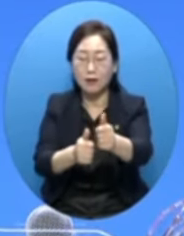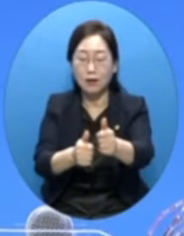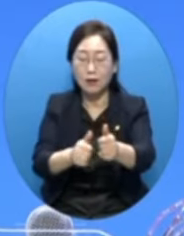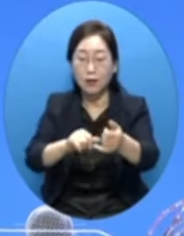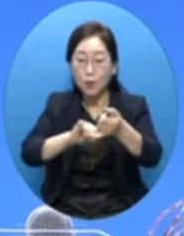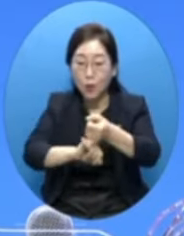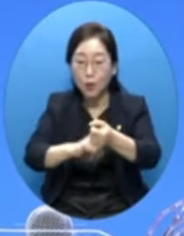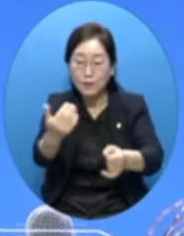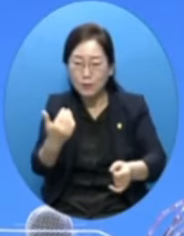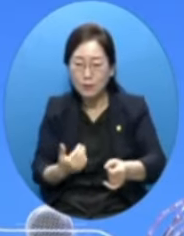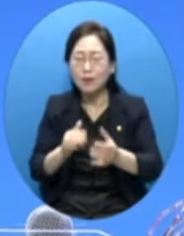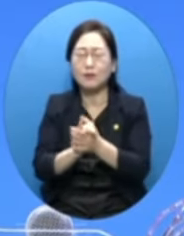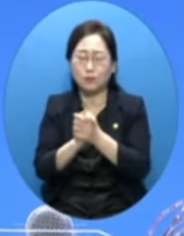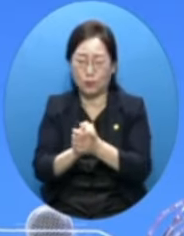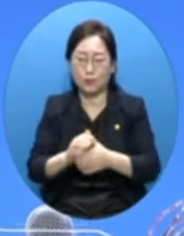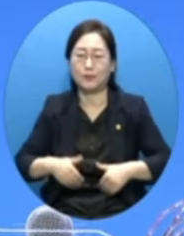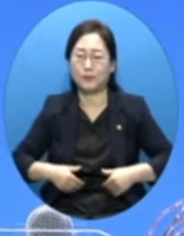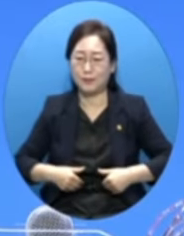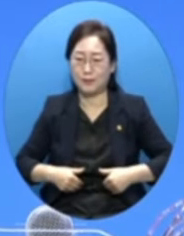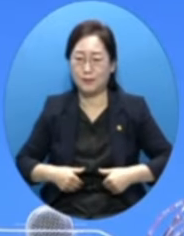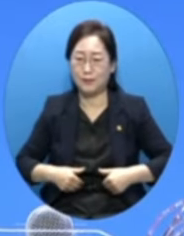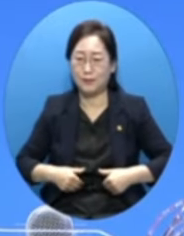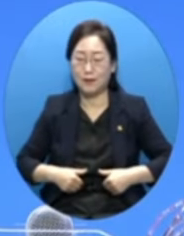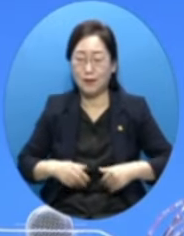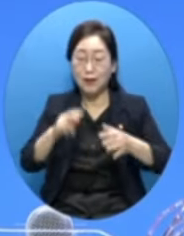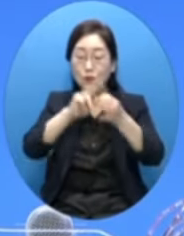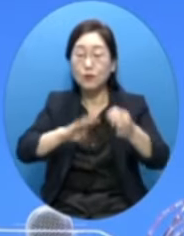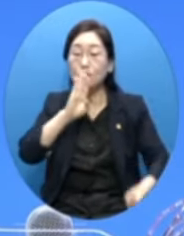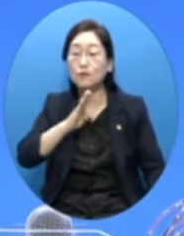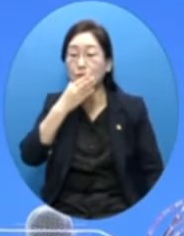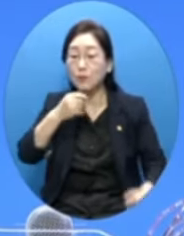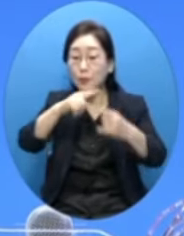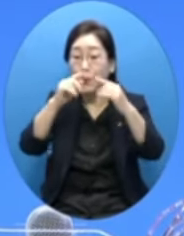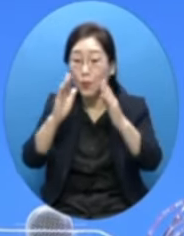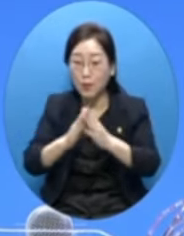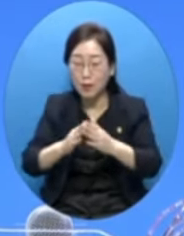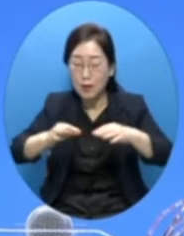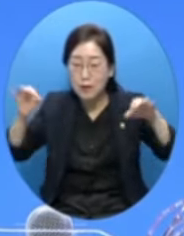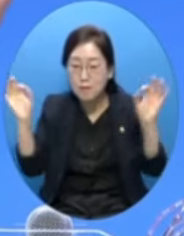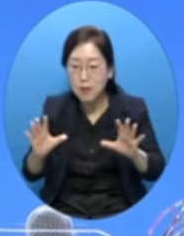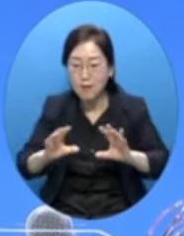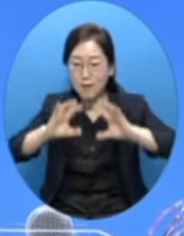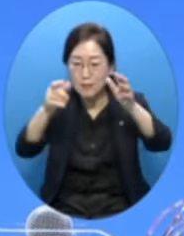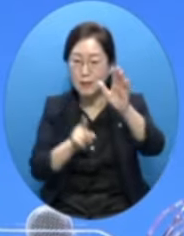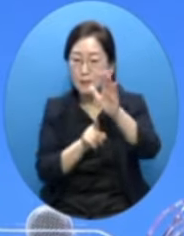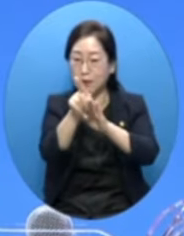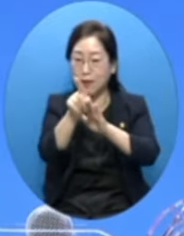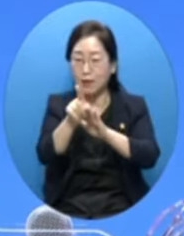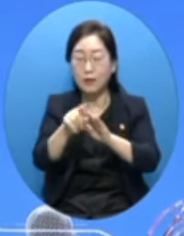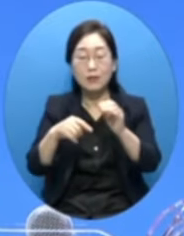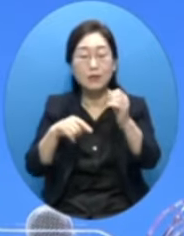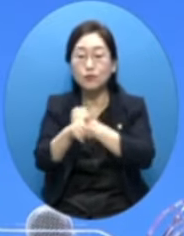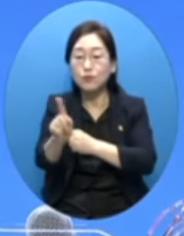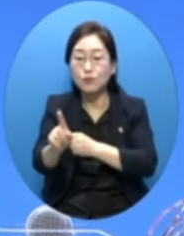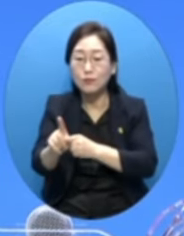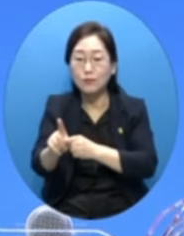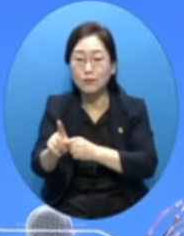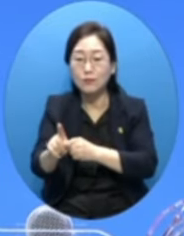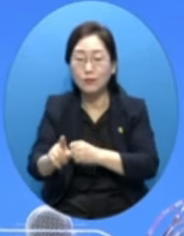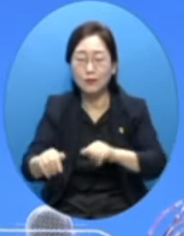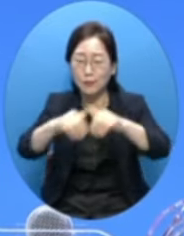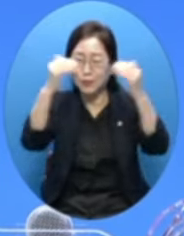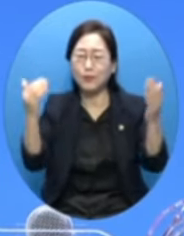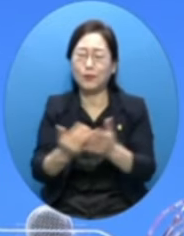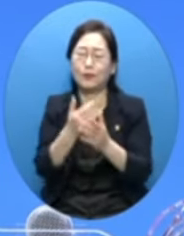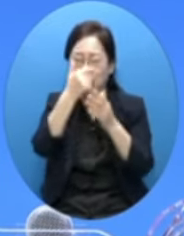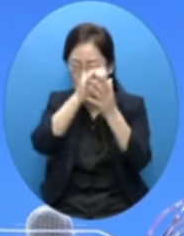앞에 엎드려 기도해야 되는 것입니다. 우리 여의도 수목교회가 이렇게 짧은 기간 내에 세계 최대 교회가 된 것은 우리 모두의